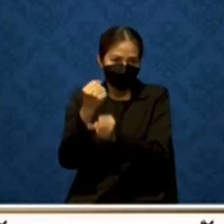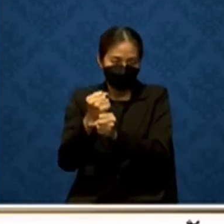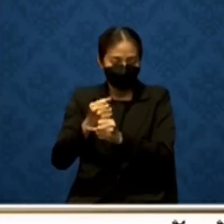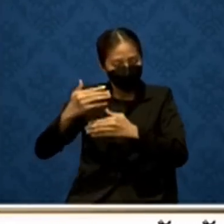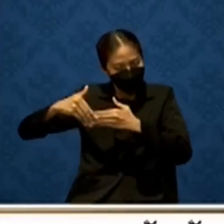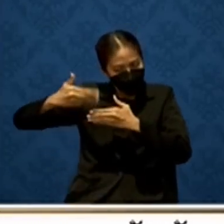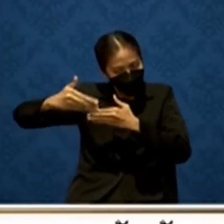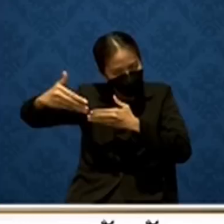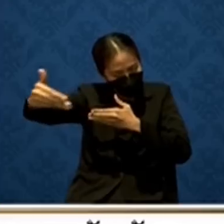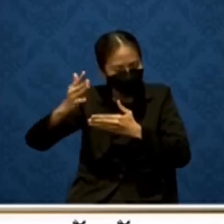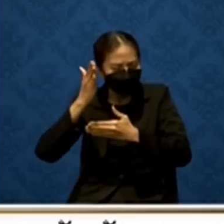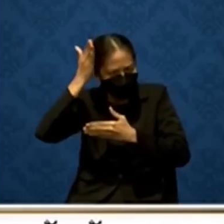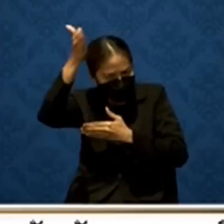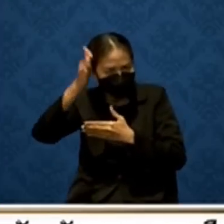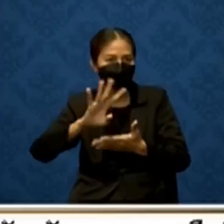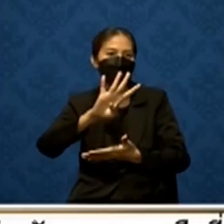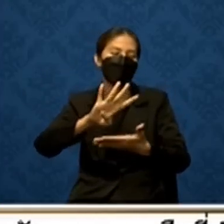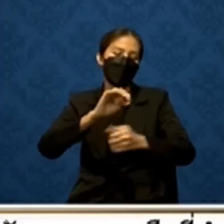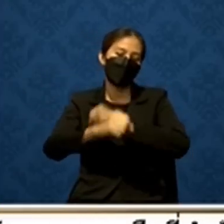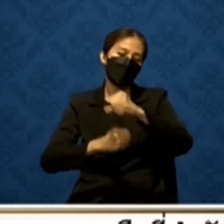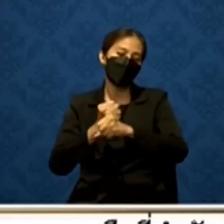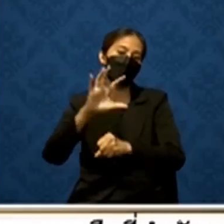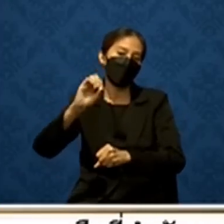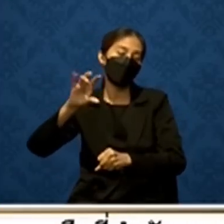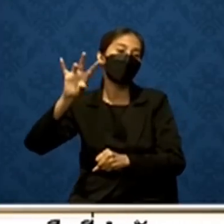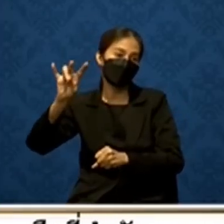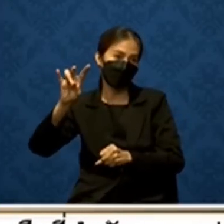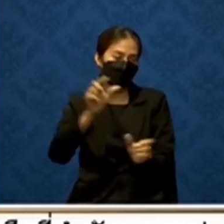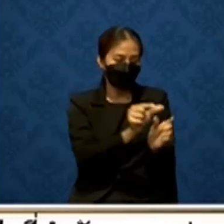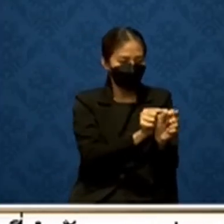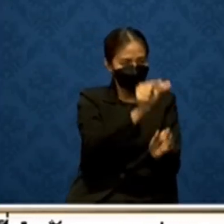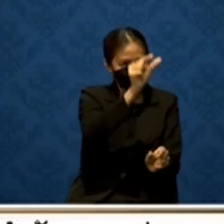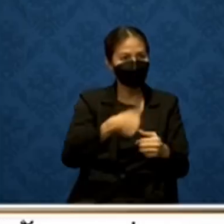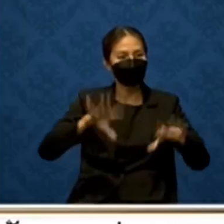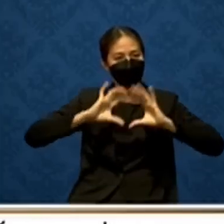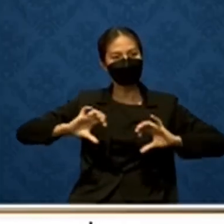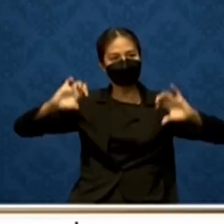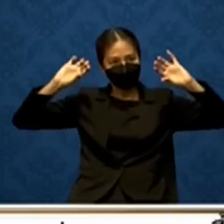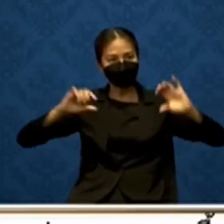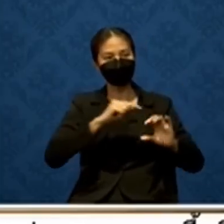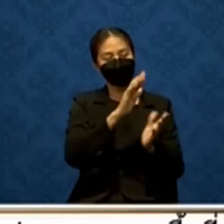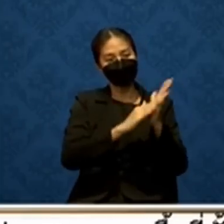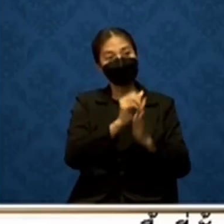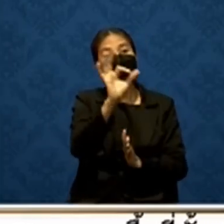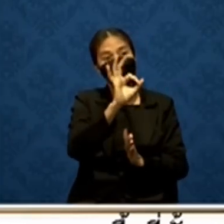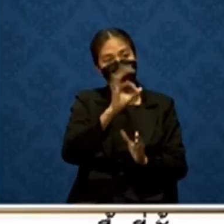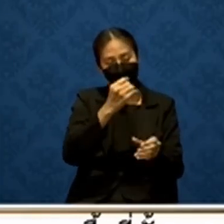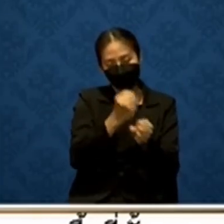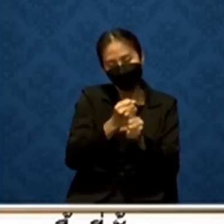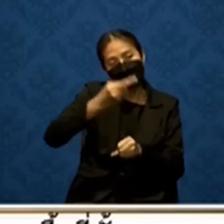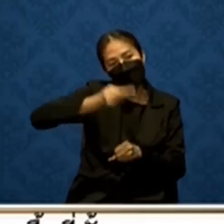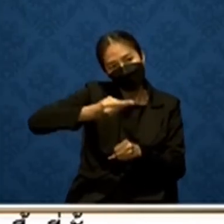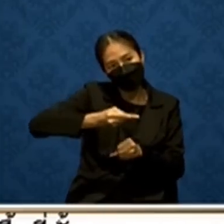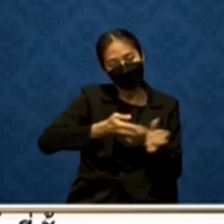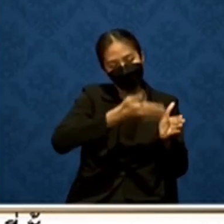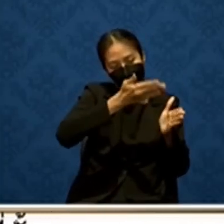2557สีฟานี่คบประมาณประจำครัั่คอรัการช้างอุ้ยอายของเรานนเองตั้งแต่ 57 มาจถงปี 64